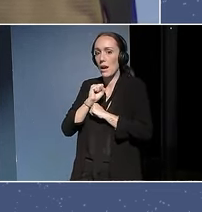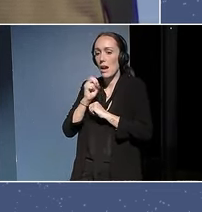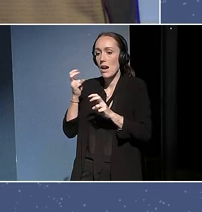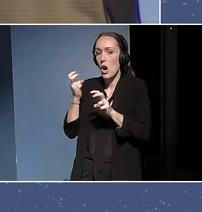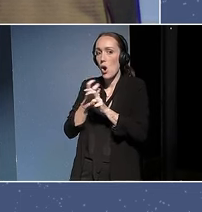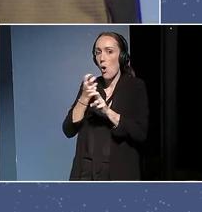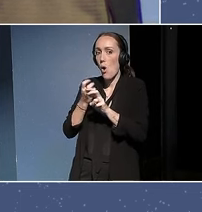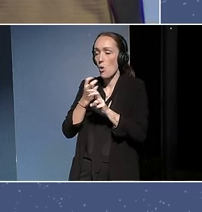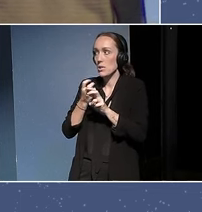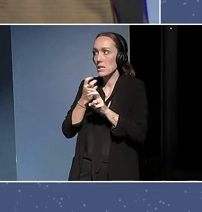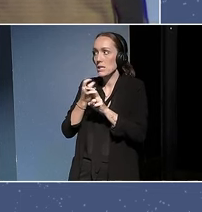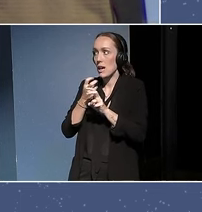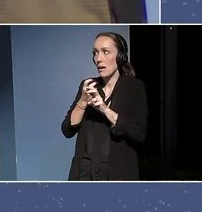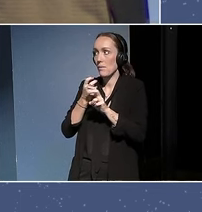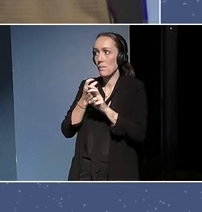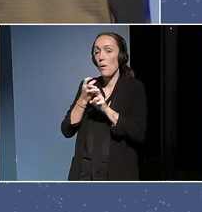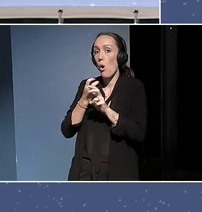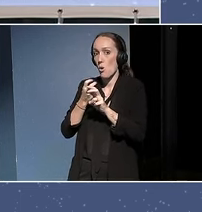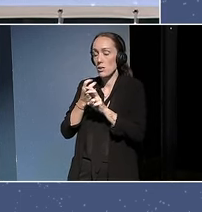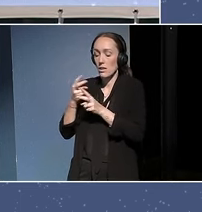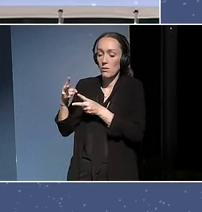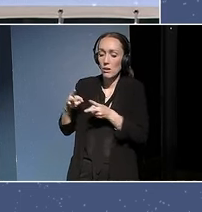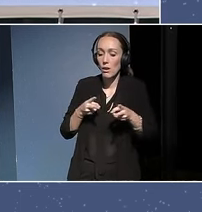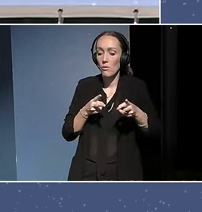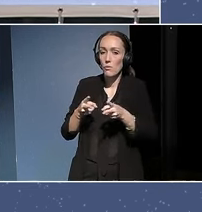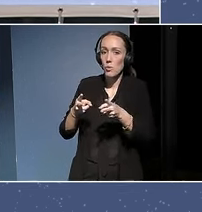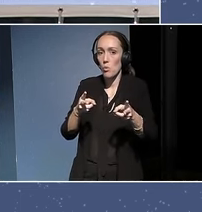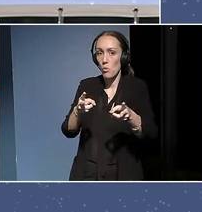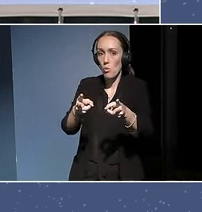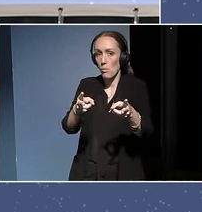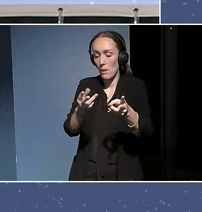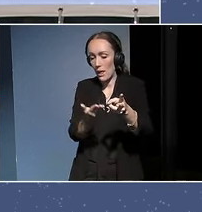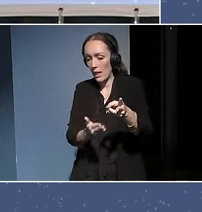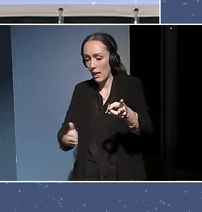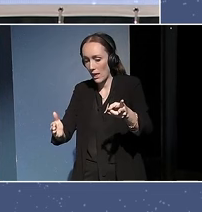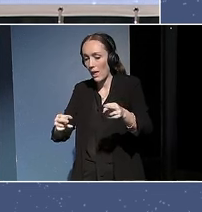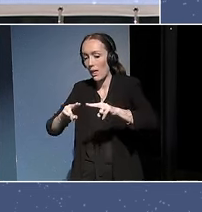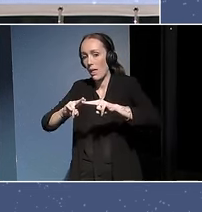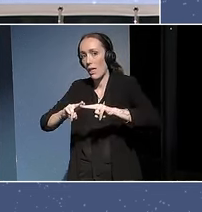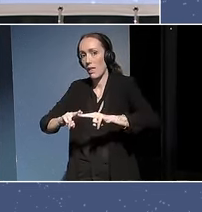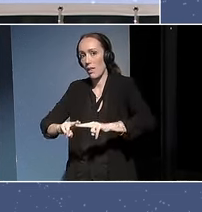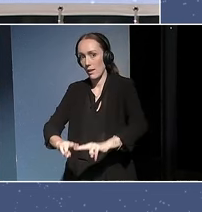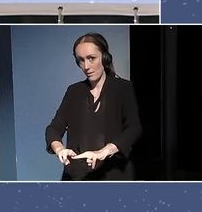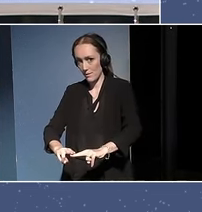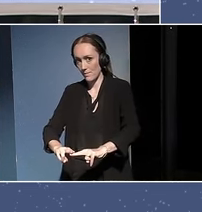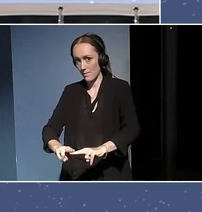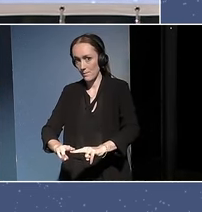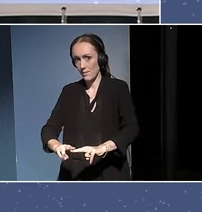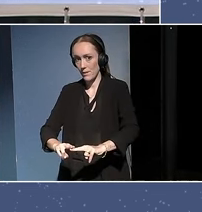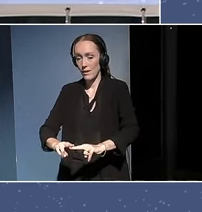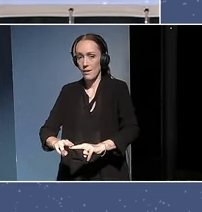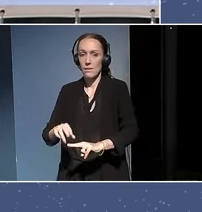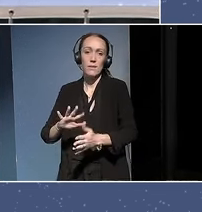nel letto in un ambiente di un fiume probabilmente in un'ansa dove l'acqua rallentava la